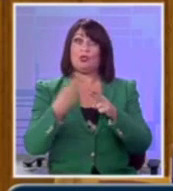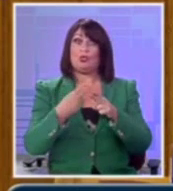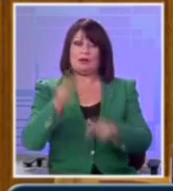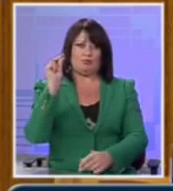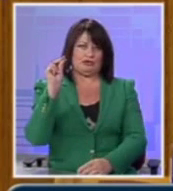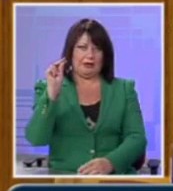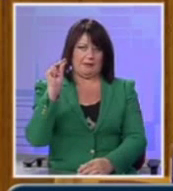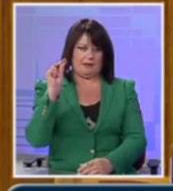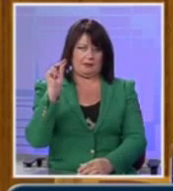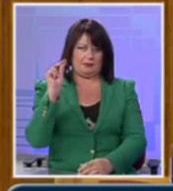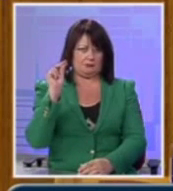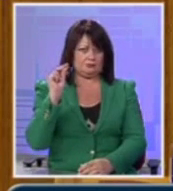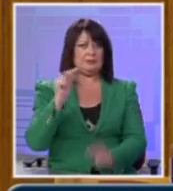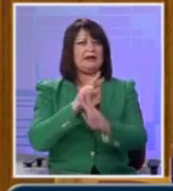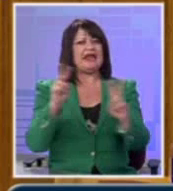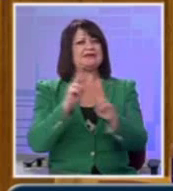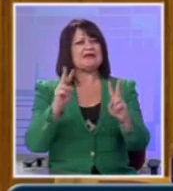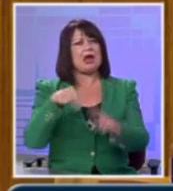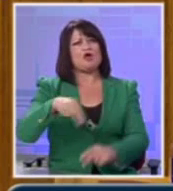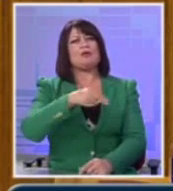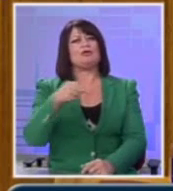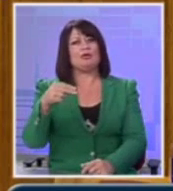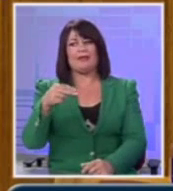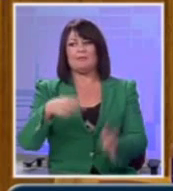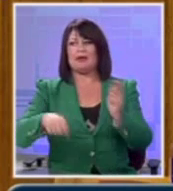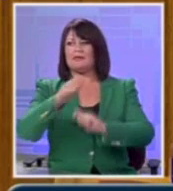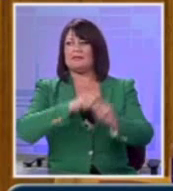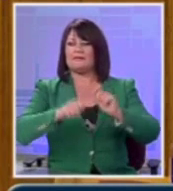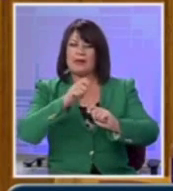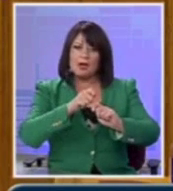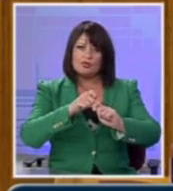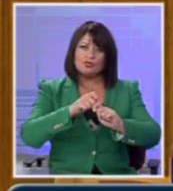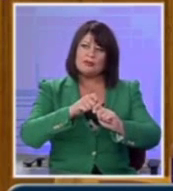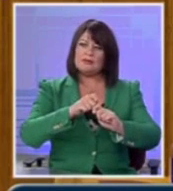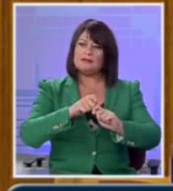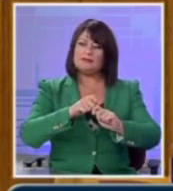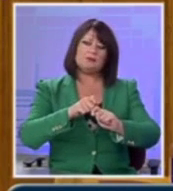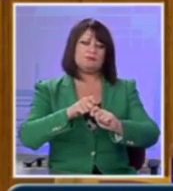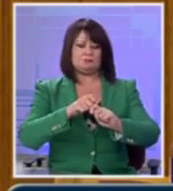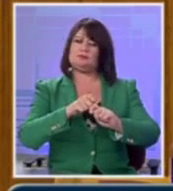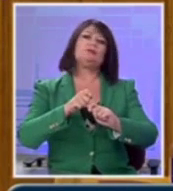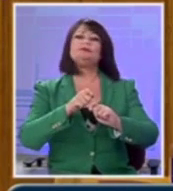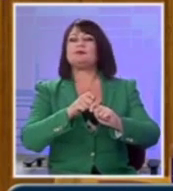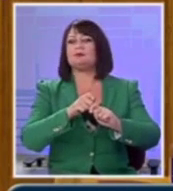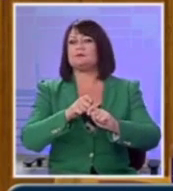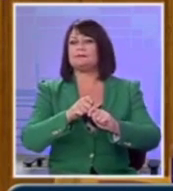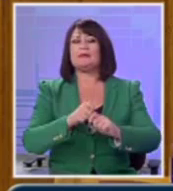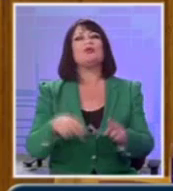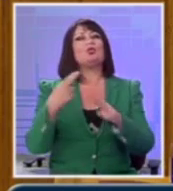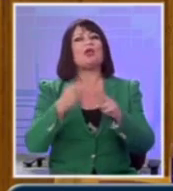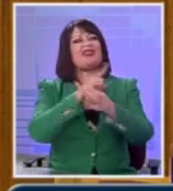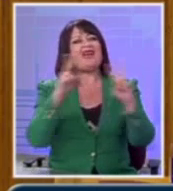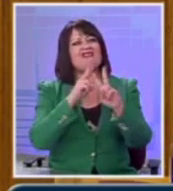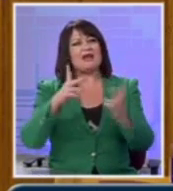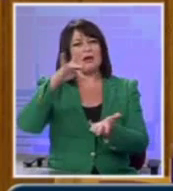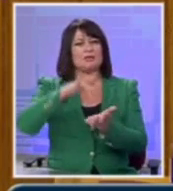δέσμευση της κυβέρνησης εξυγίανσης του χώρου η θέσπιση ενιαίων κανόνων και κανόνων διαφάνειας, κεντρικό ηλεκτρονικό